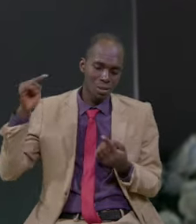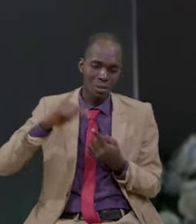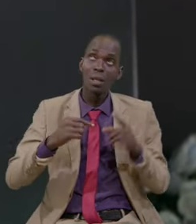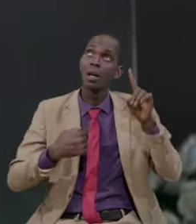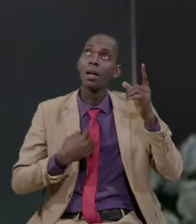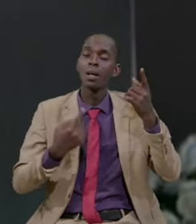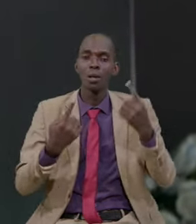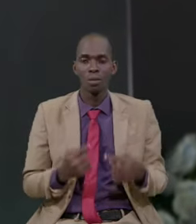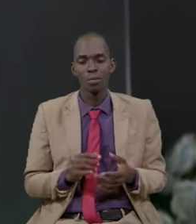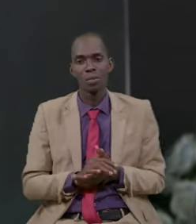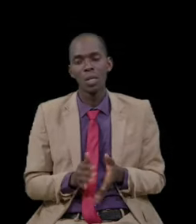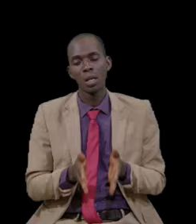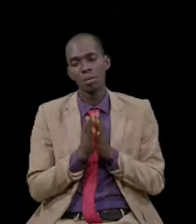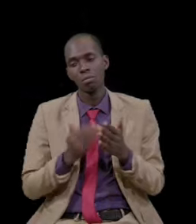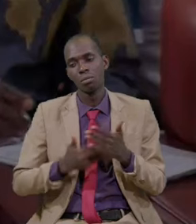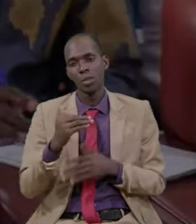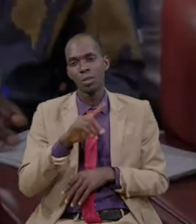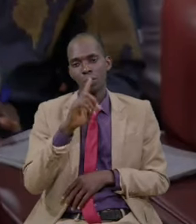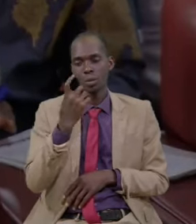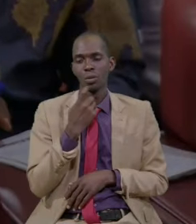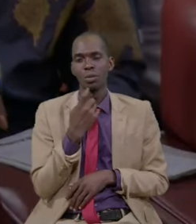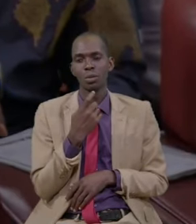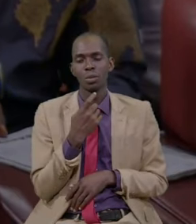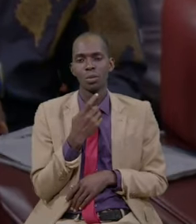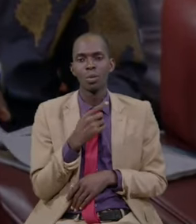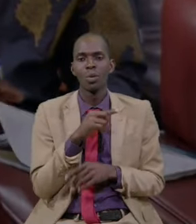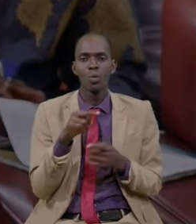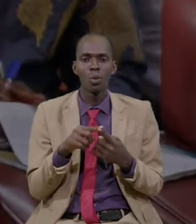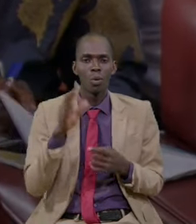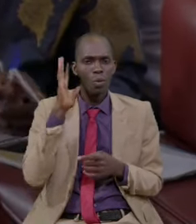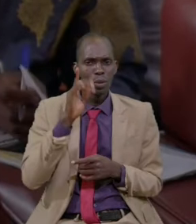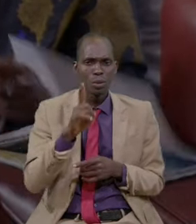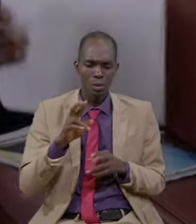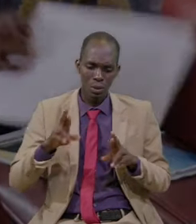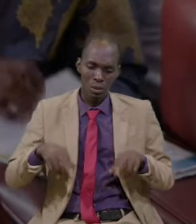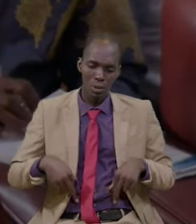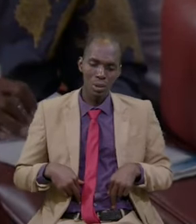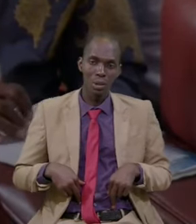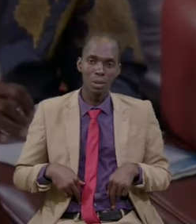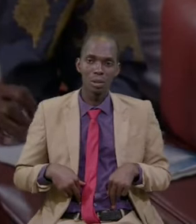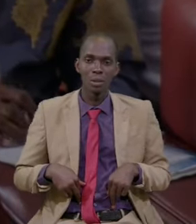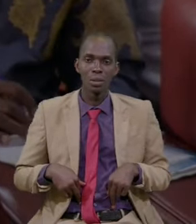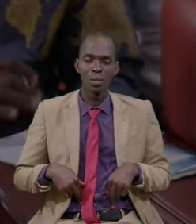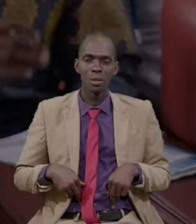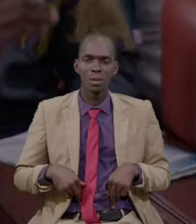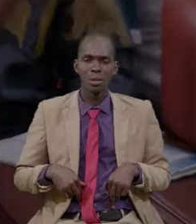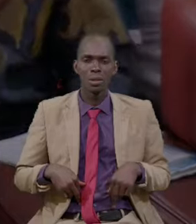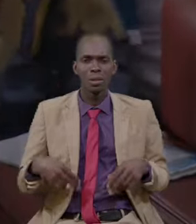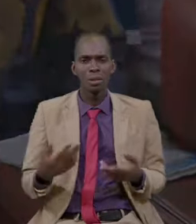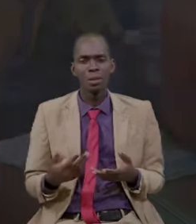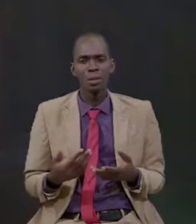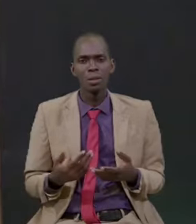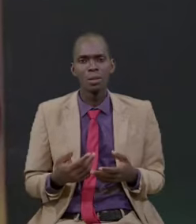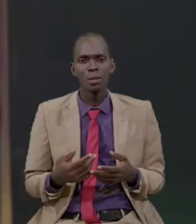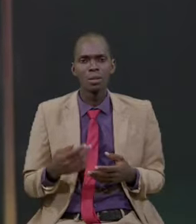Et il me pose la question suivante. Quand est-ce que veux-tu prendre la retraite? Est-ce que vous voyez la contradiction là?